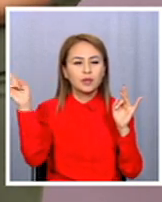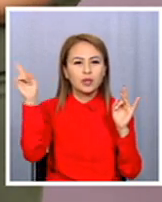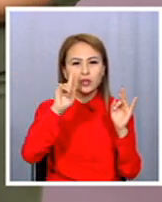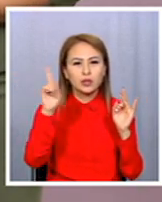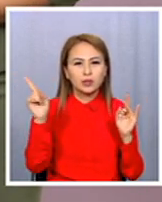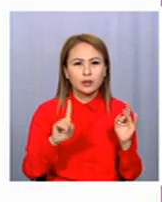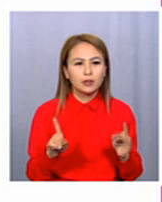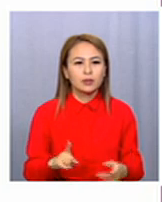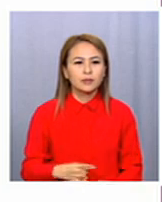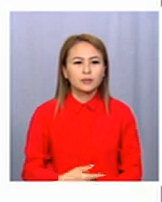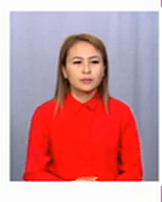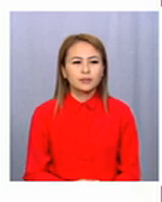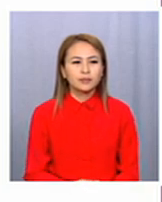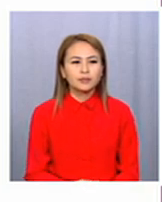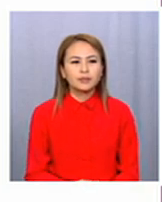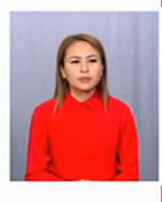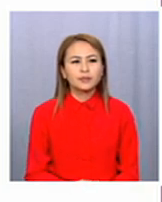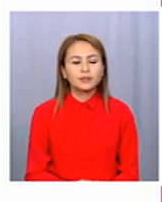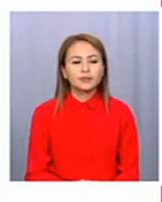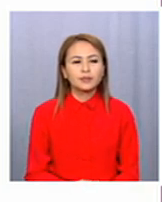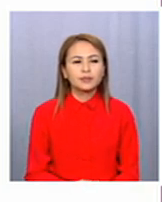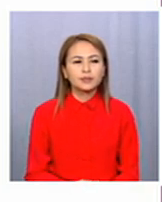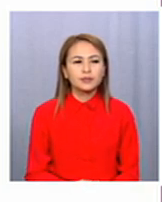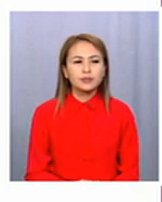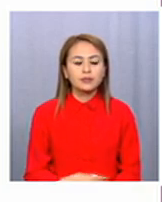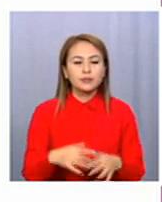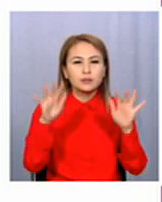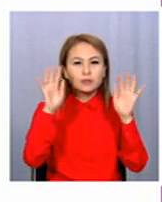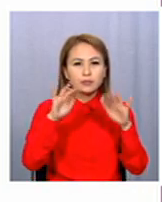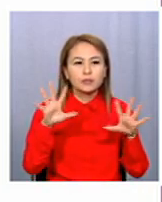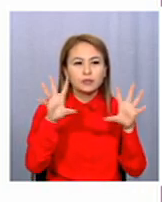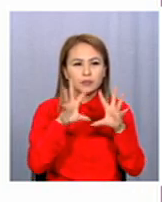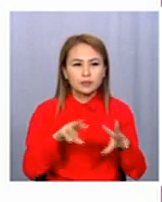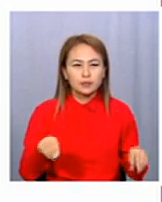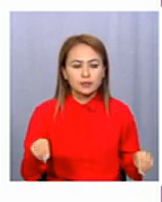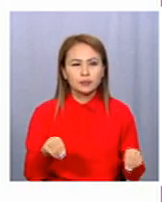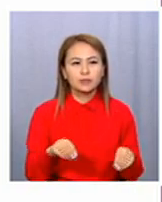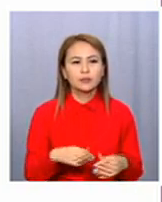Найзағай жарқылдады. Ал жаңбыр басылғанда